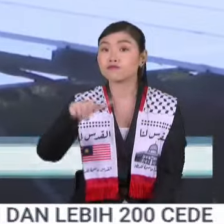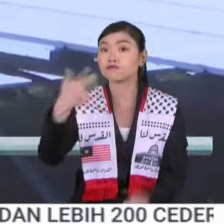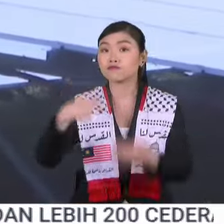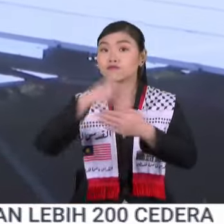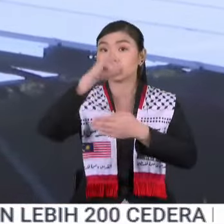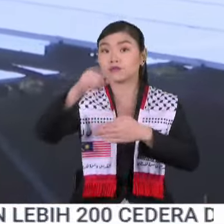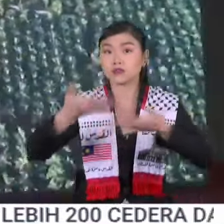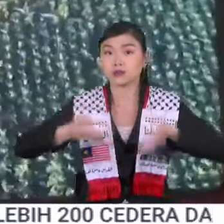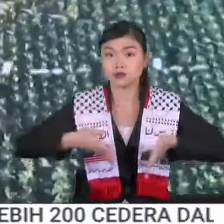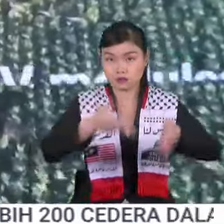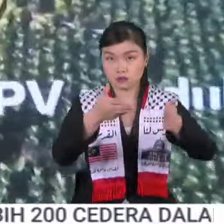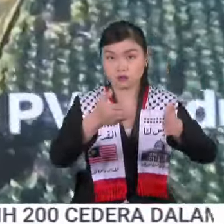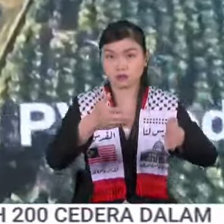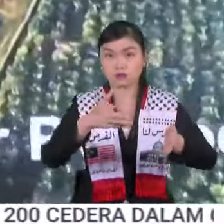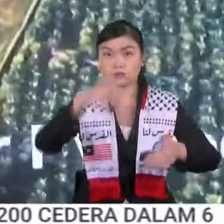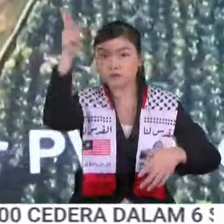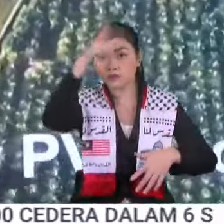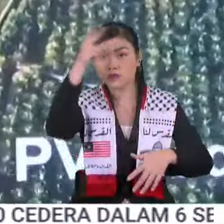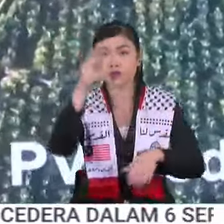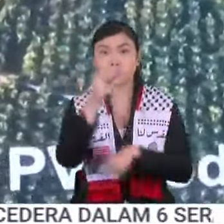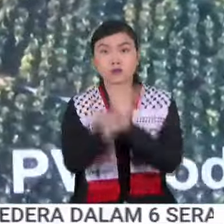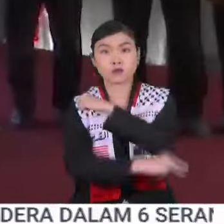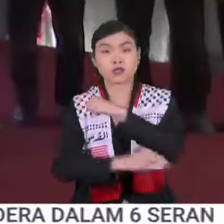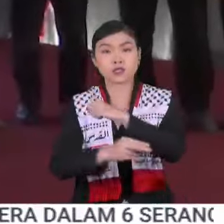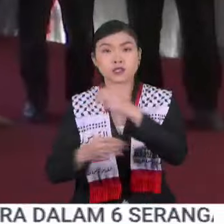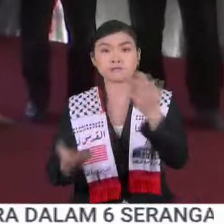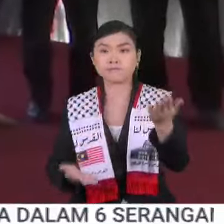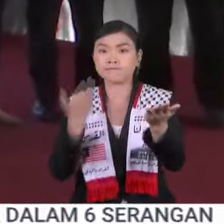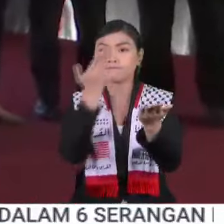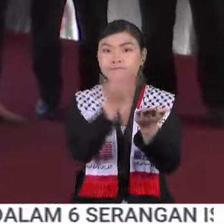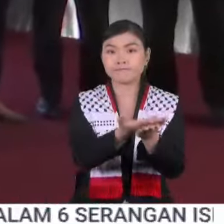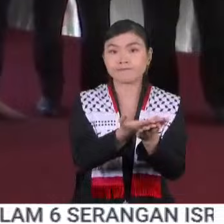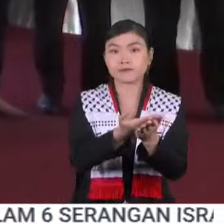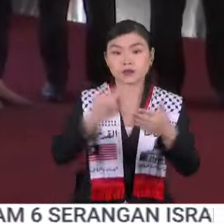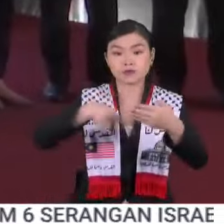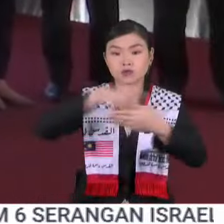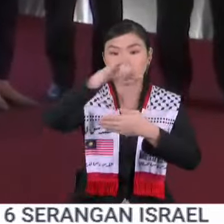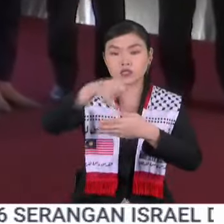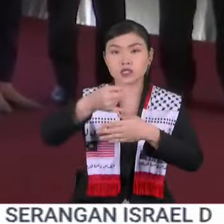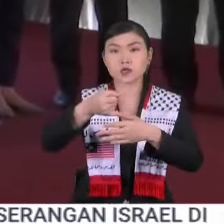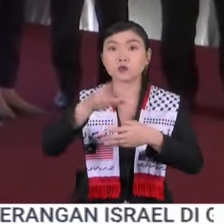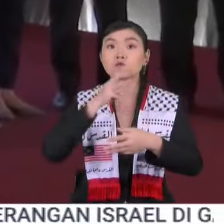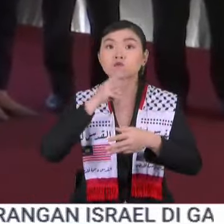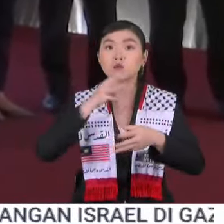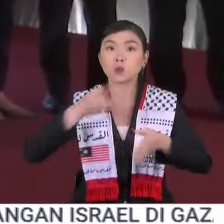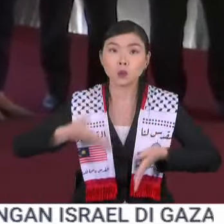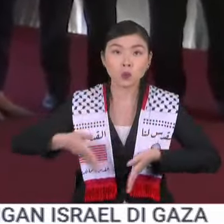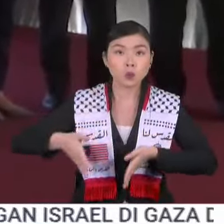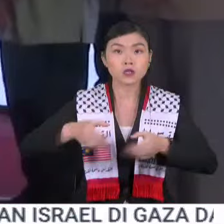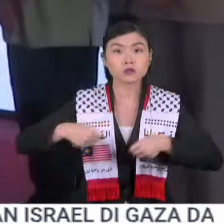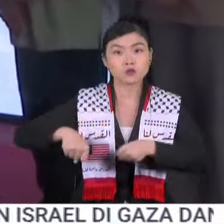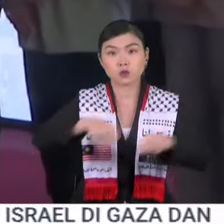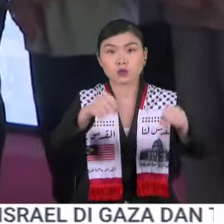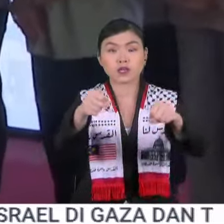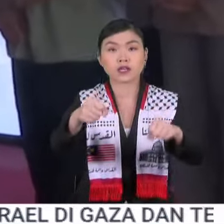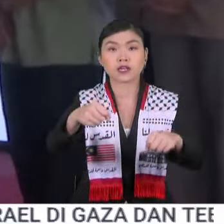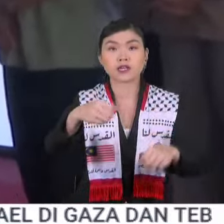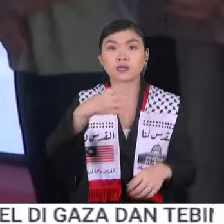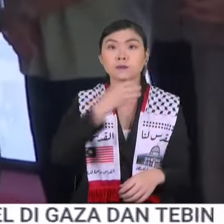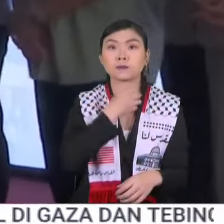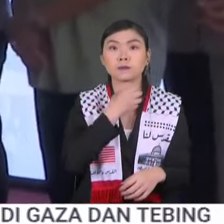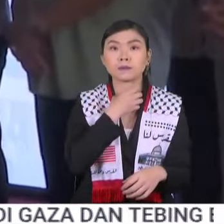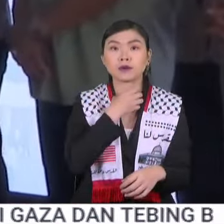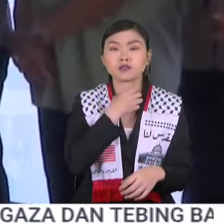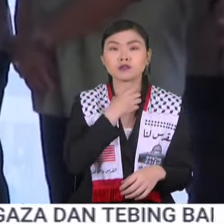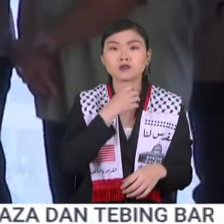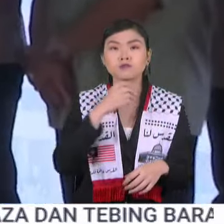selain projek lebuh raya tersebut kerajaan Negeri turut mengemukakan cadangan lain termasuk projek pengairan sumber air sungai perak k Kerian sebagai usaha